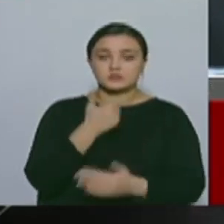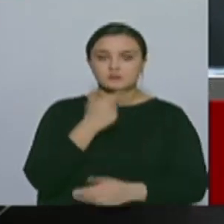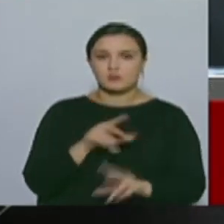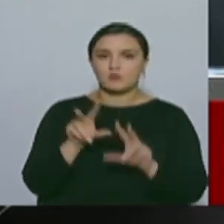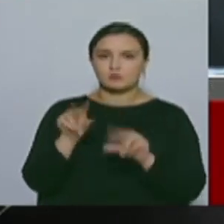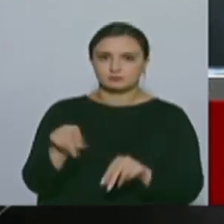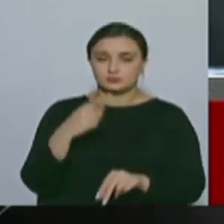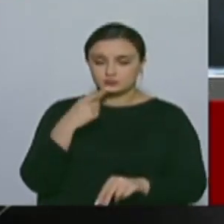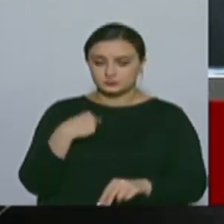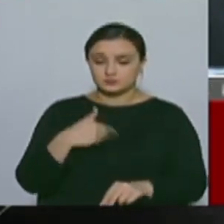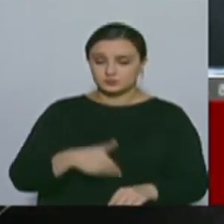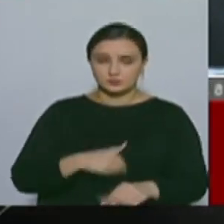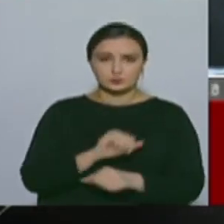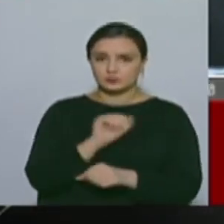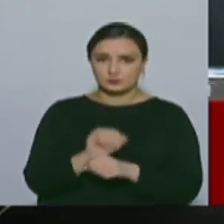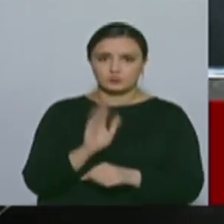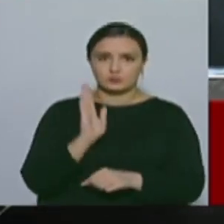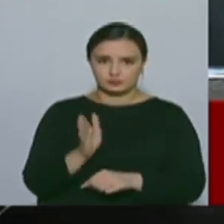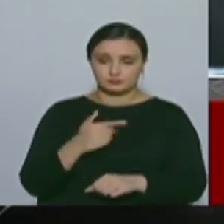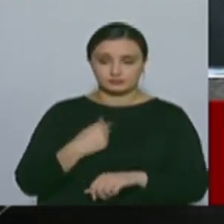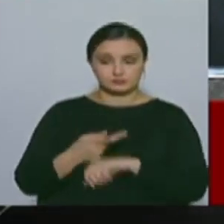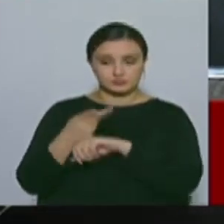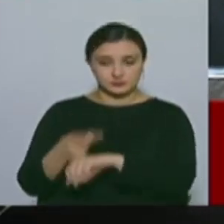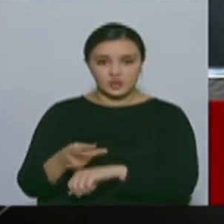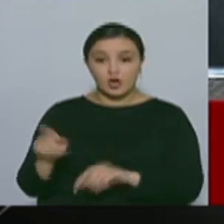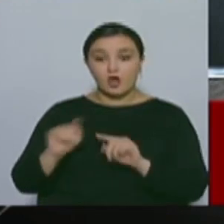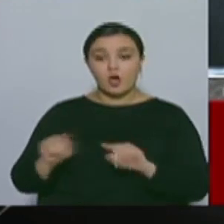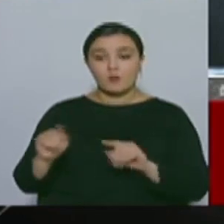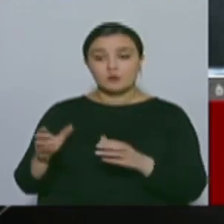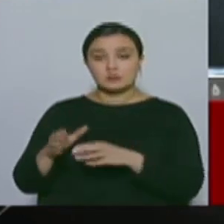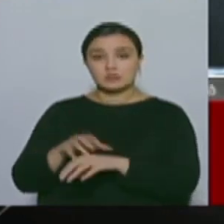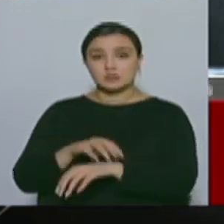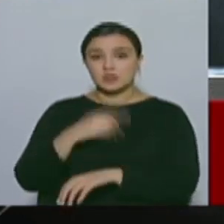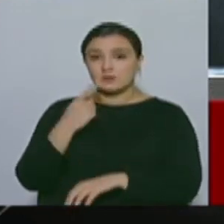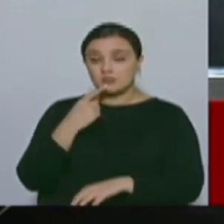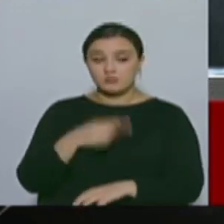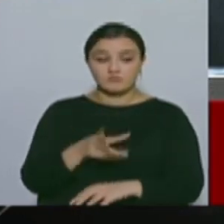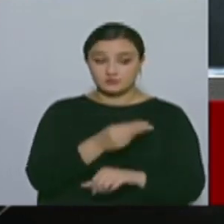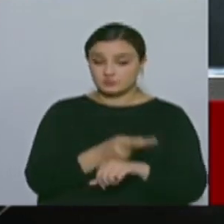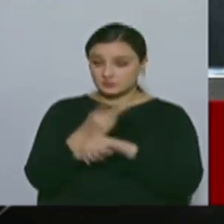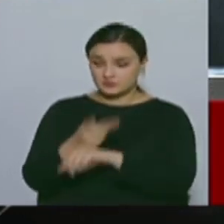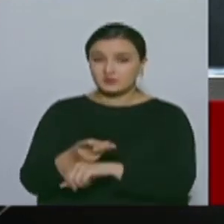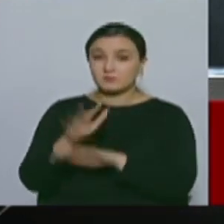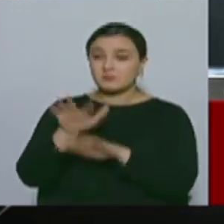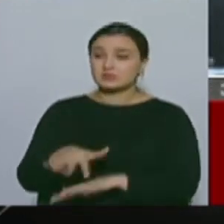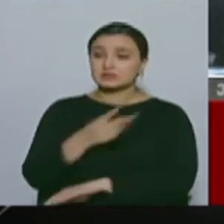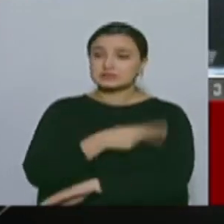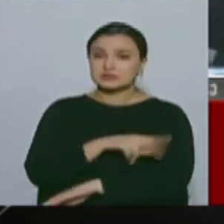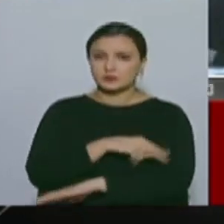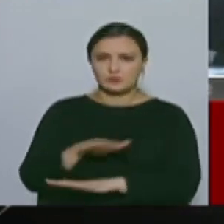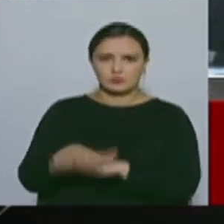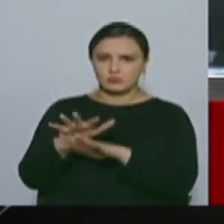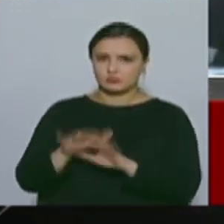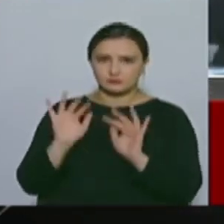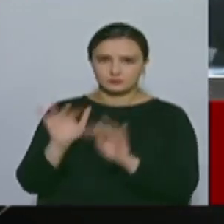რომ იგი შიმშილობას შეწყვეტს, ოპოზიციური პარტიები კი აცხადებენ, რომ ამ კლინიკასთან საპროტესტო აქციები არ გამართება, რასაც პირდაპირ ამბობს